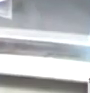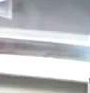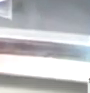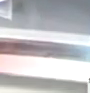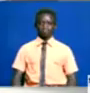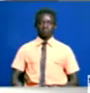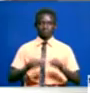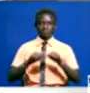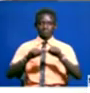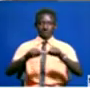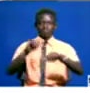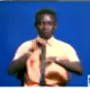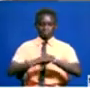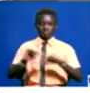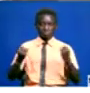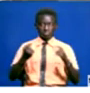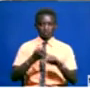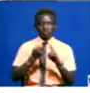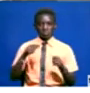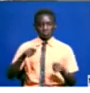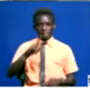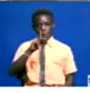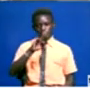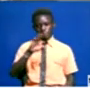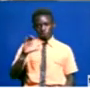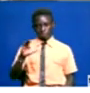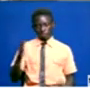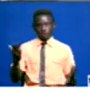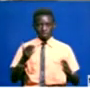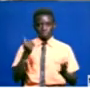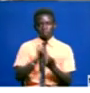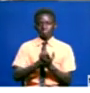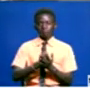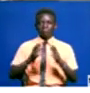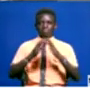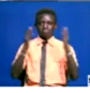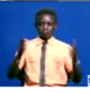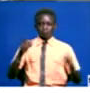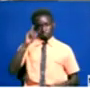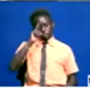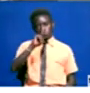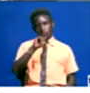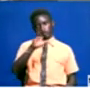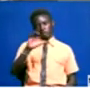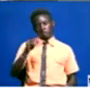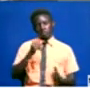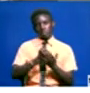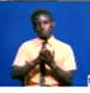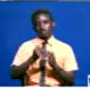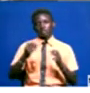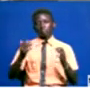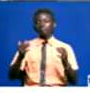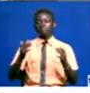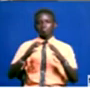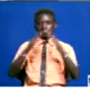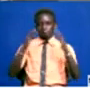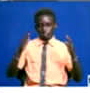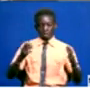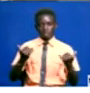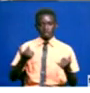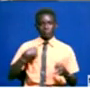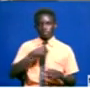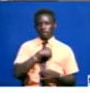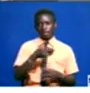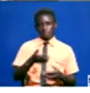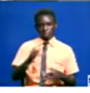Unazidi kupokea matangazo haya moja kwa moja kutoka makao makuu ya shirika la utangazaji nchini KBC hapa Nairobi. Tupo kwenye Facebook, Twitter na